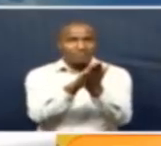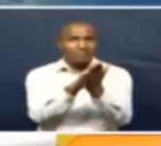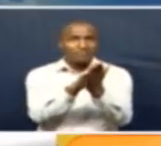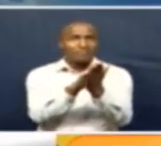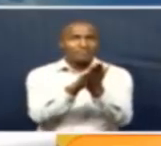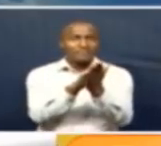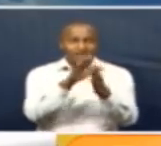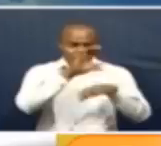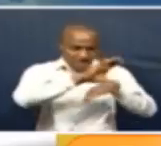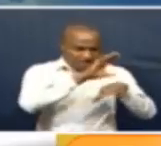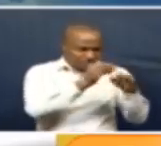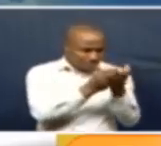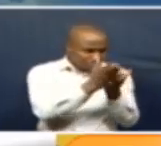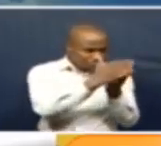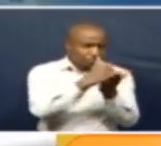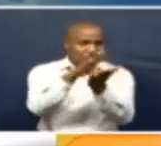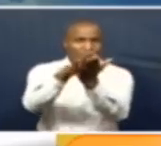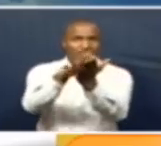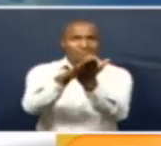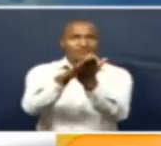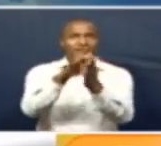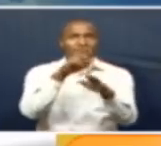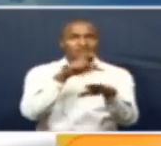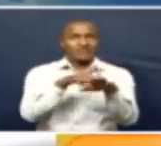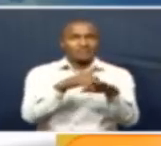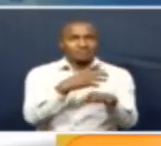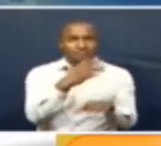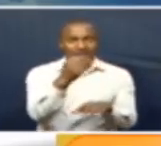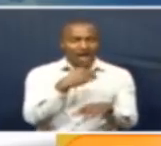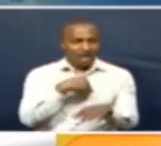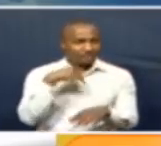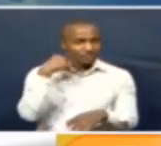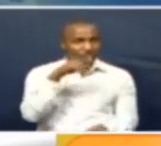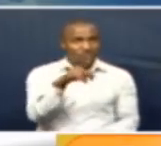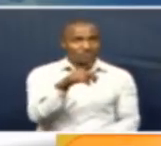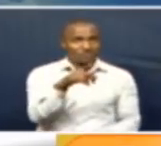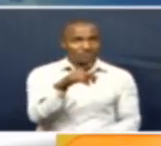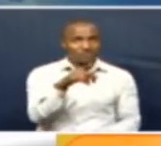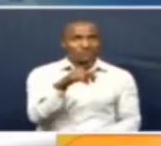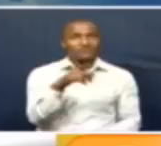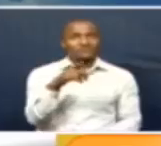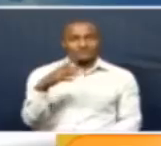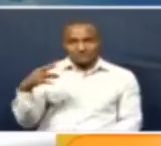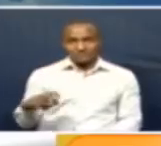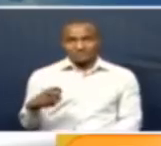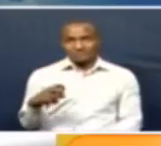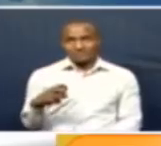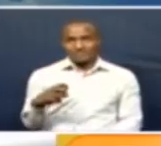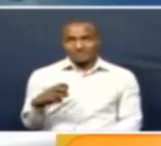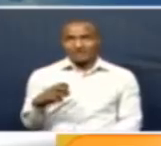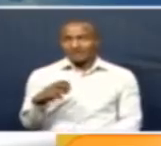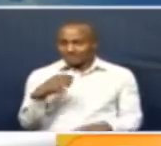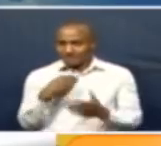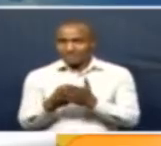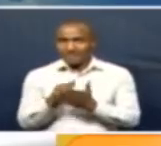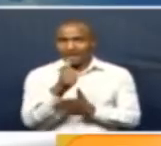chachi ikiunganiza ni anaweka. So nilipoenda kulikuwa na umbwa kali sana, ile mbao nilinunua nyama, na niliponunua nyama